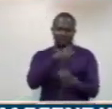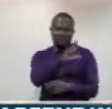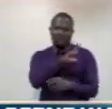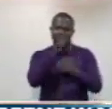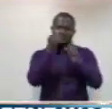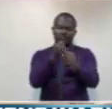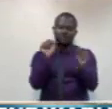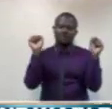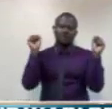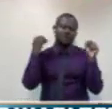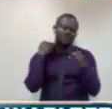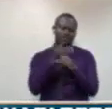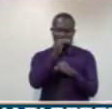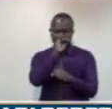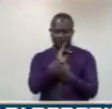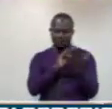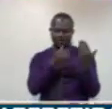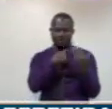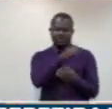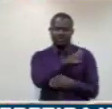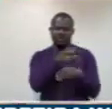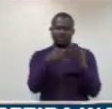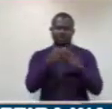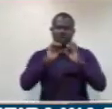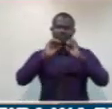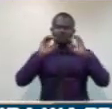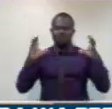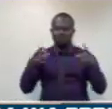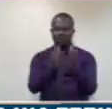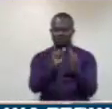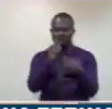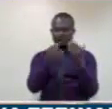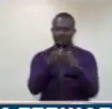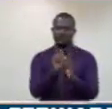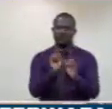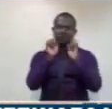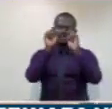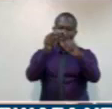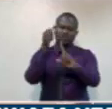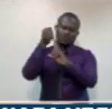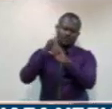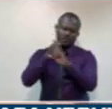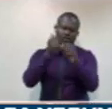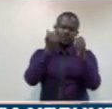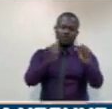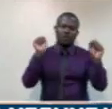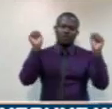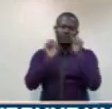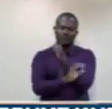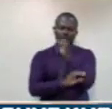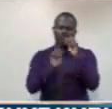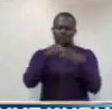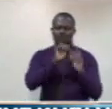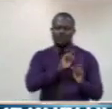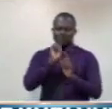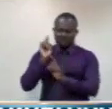kurokoka iyo genocide yakorewe abatutsi twagize amahirwe yo guhura na bagenzi bacu bari bagiye guharanira kubohora igihugu bari baragiye mu